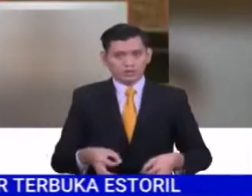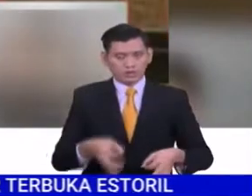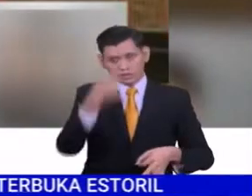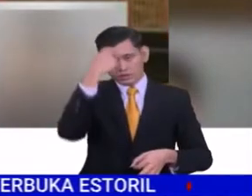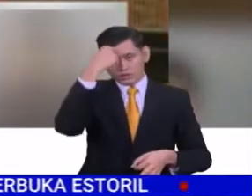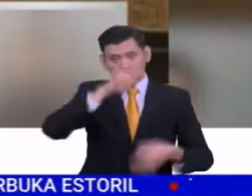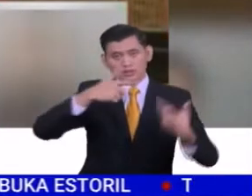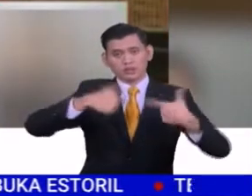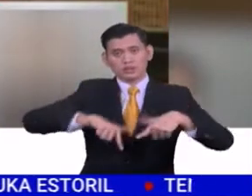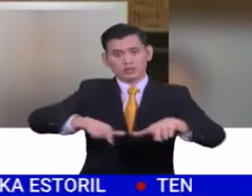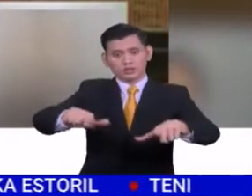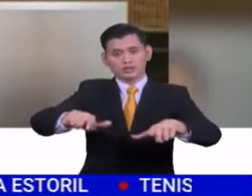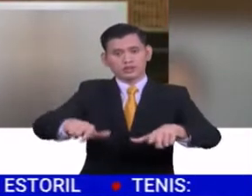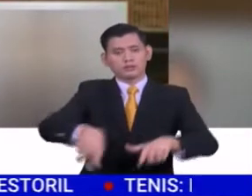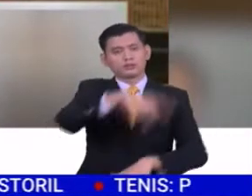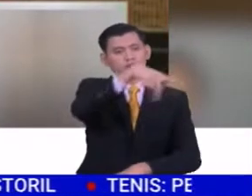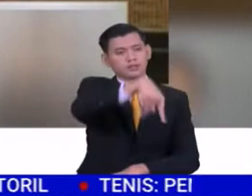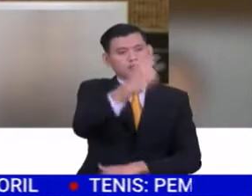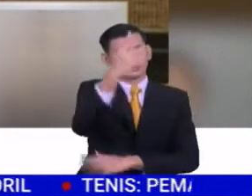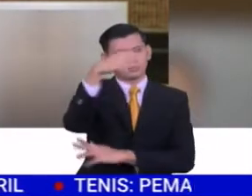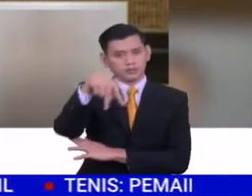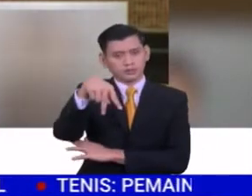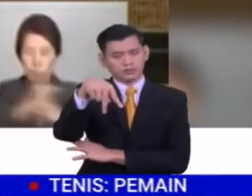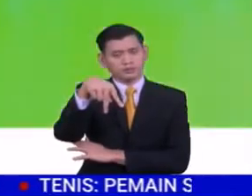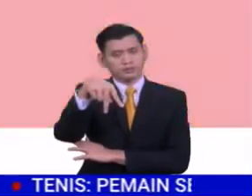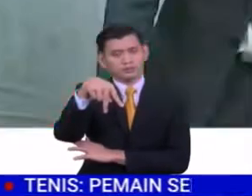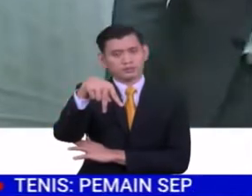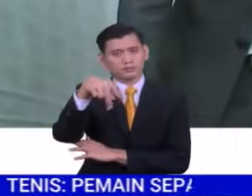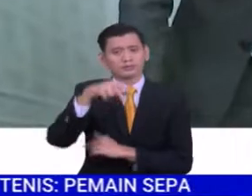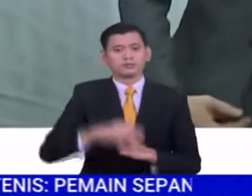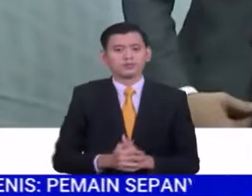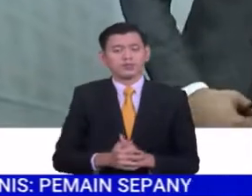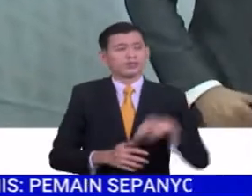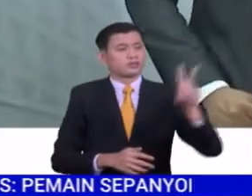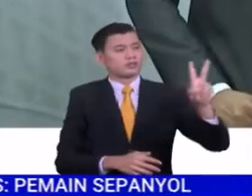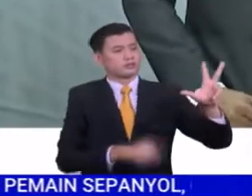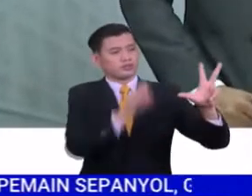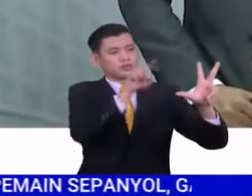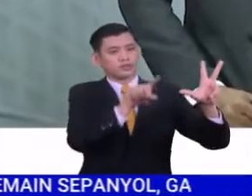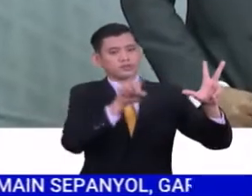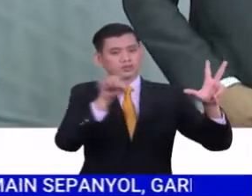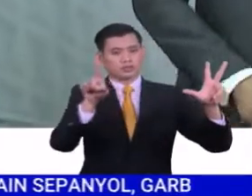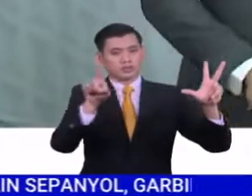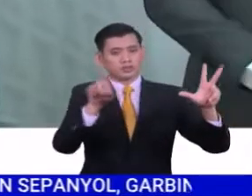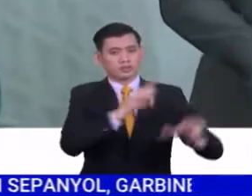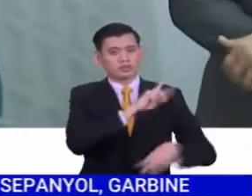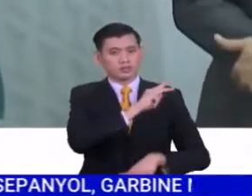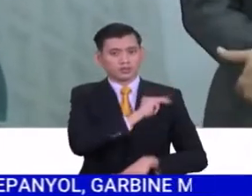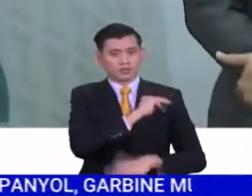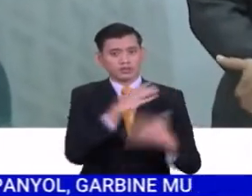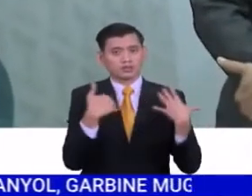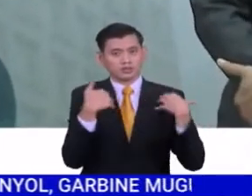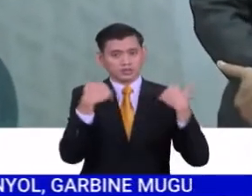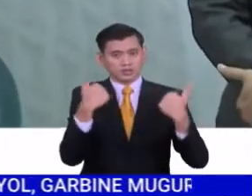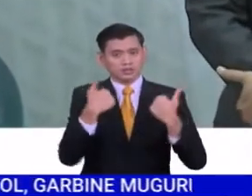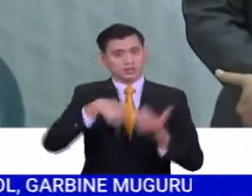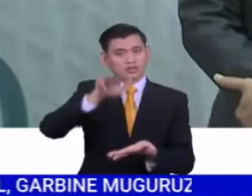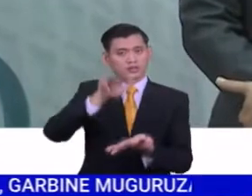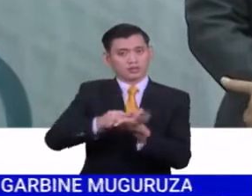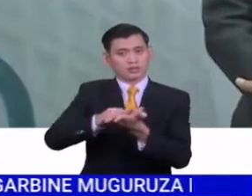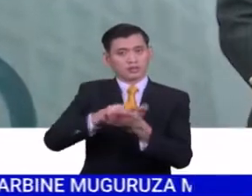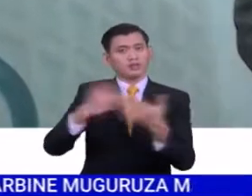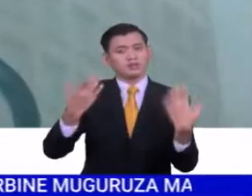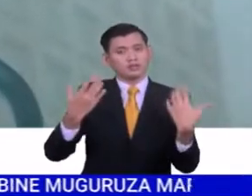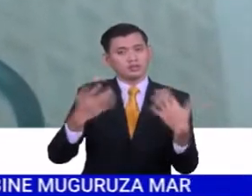untuk melaksanakan Perintah Kawalan Pergerakan. Pada 23 Januari, Kementerian Kesihatan KKM mengesahkan kes pertama